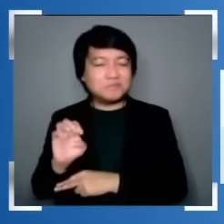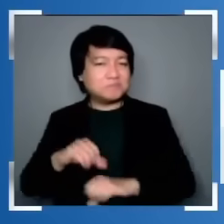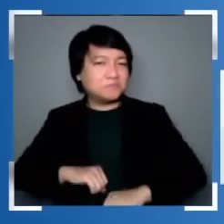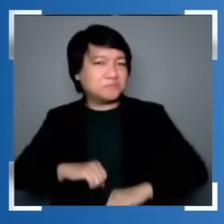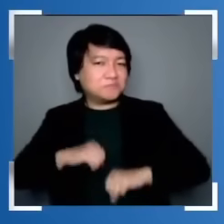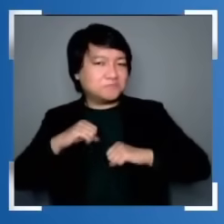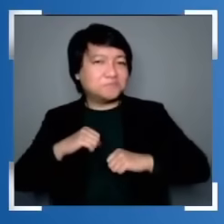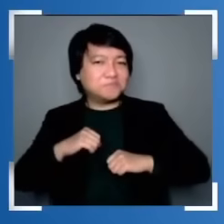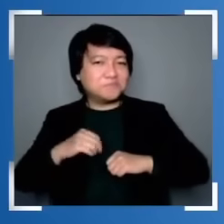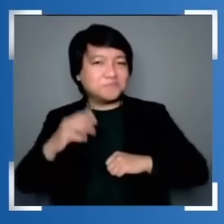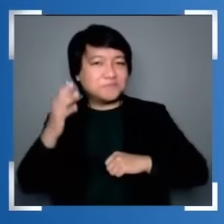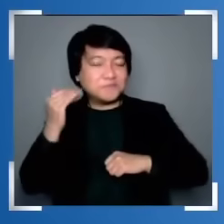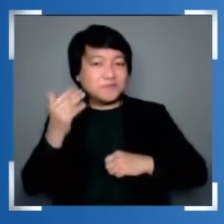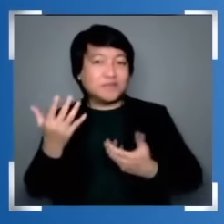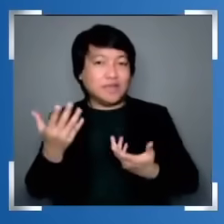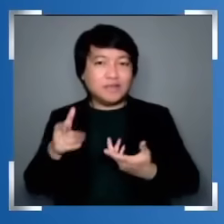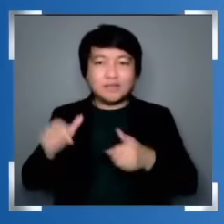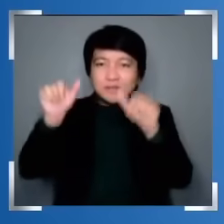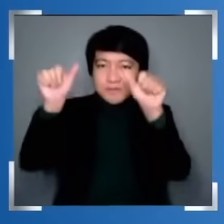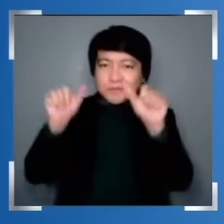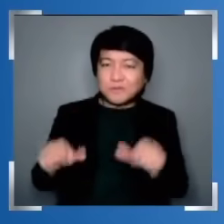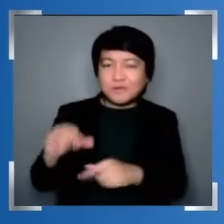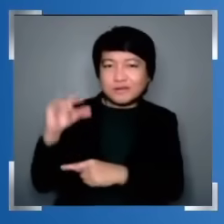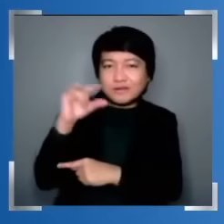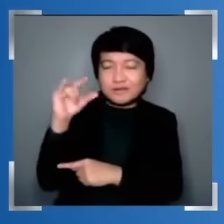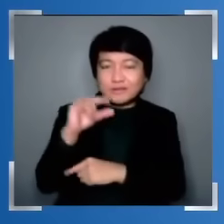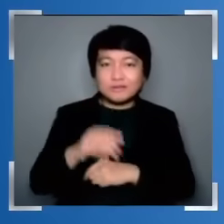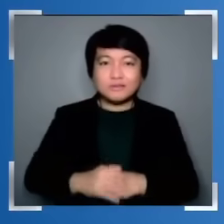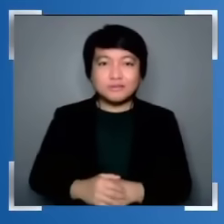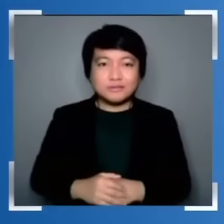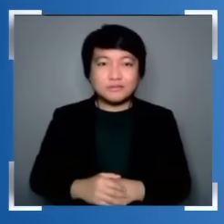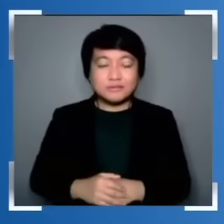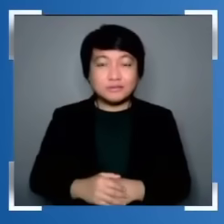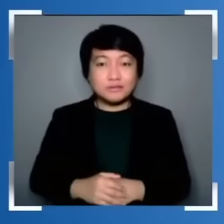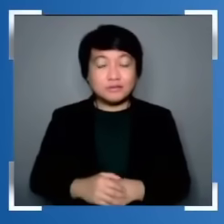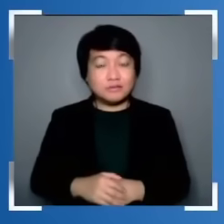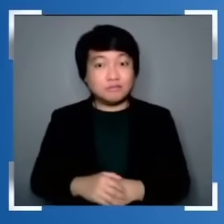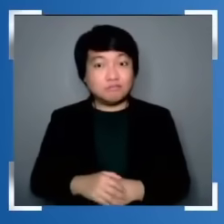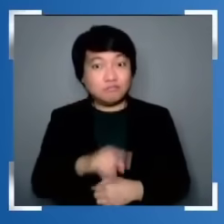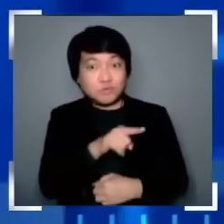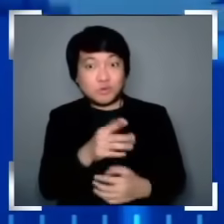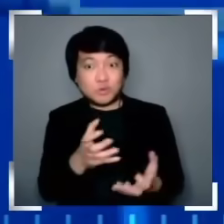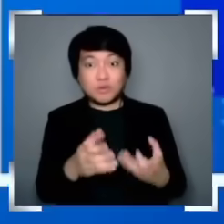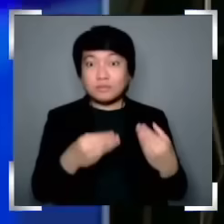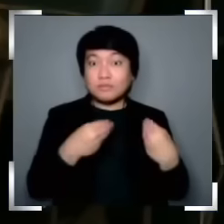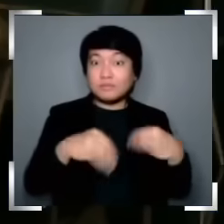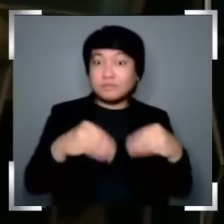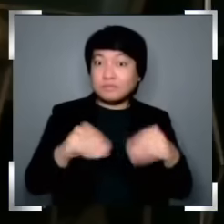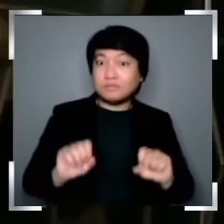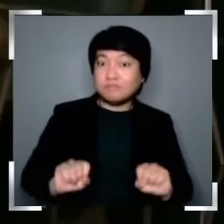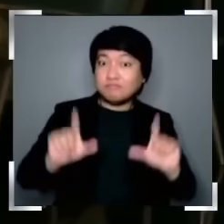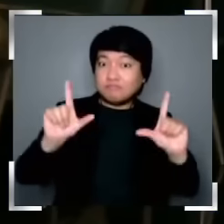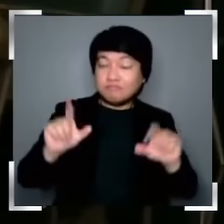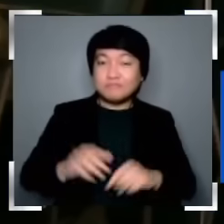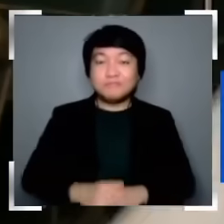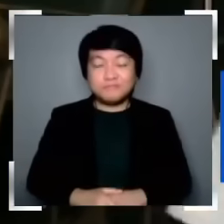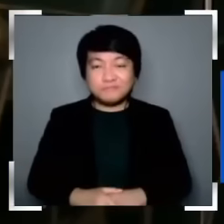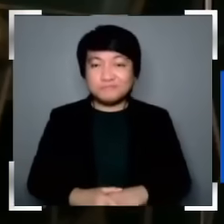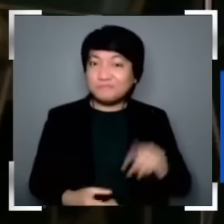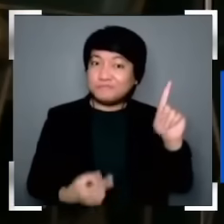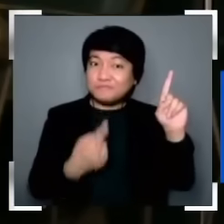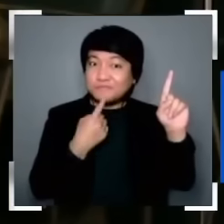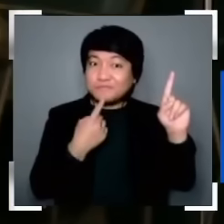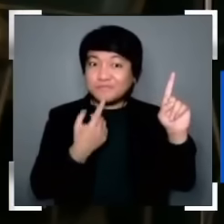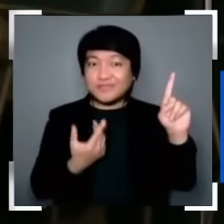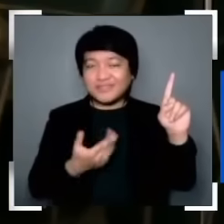isang IG post, sakaling mag-live selling pa raw si Jack, ang say ni Barbie, "Kain po yung may-ari. Okay!"